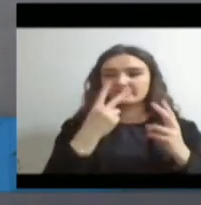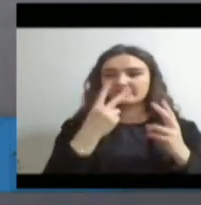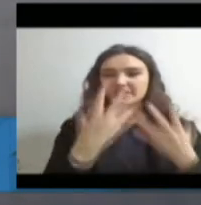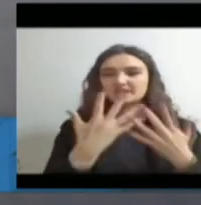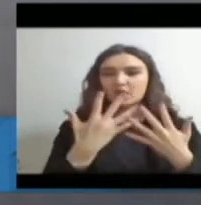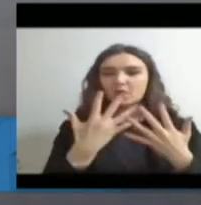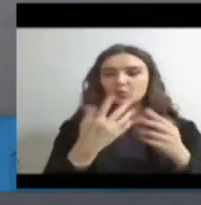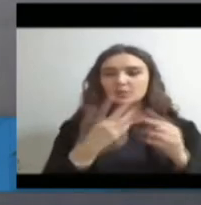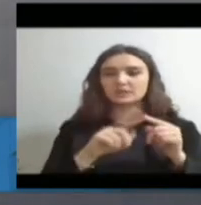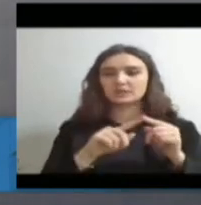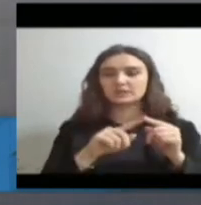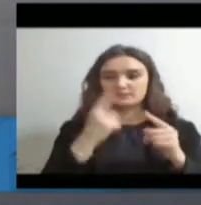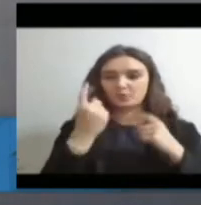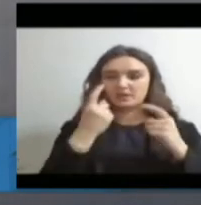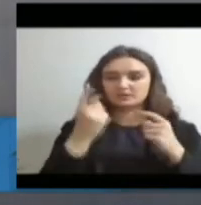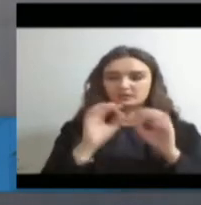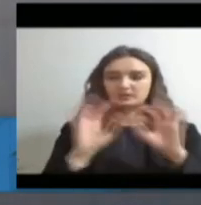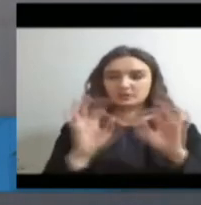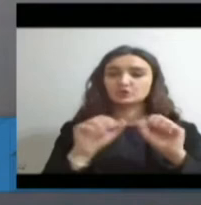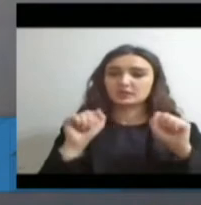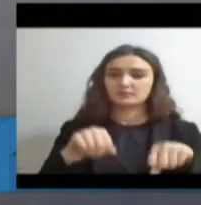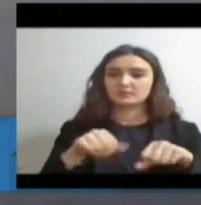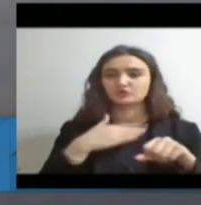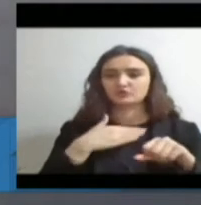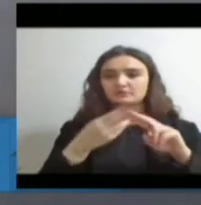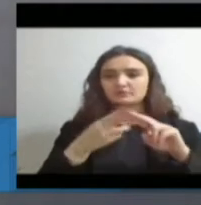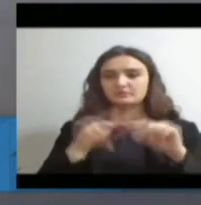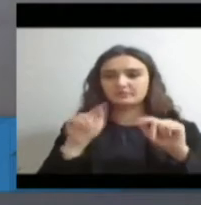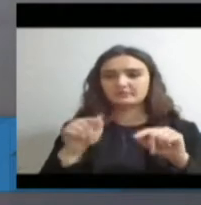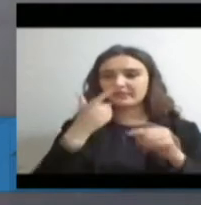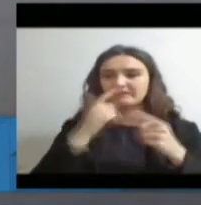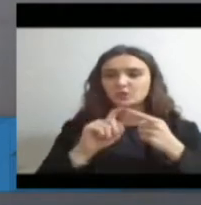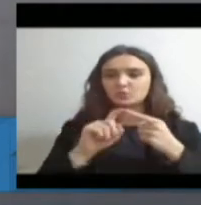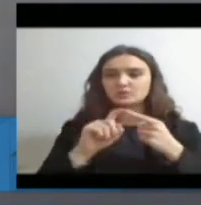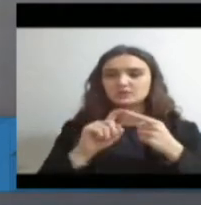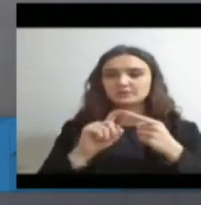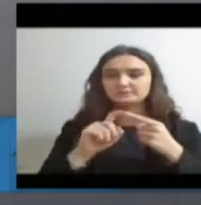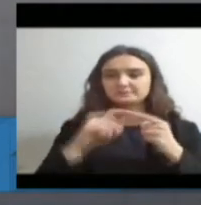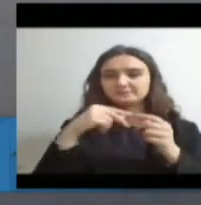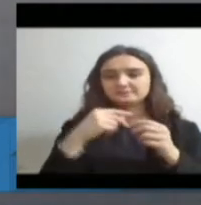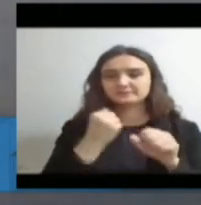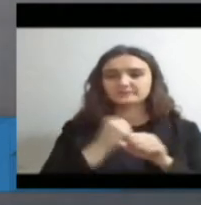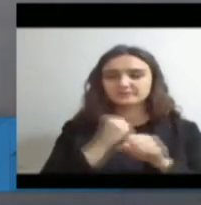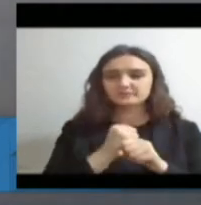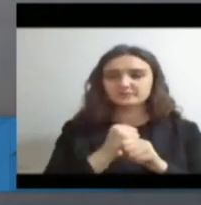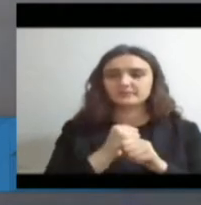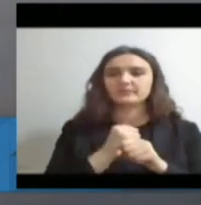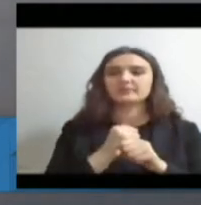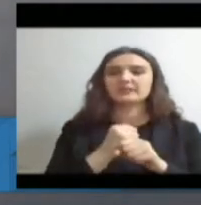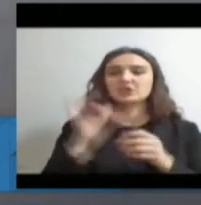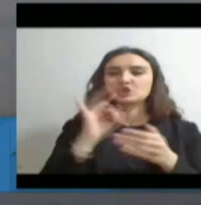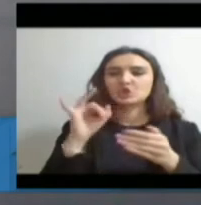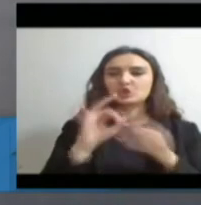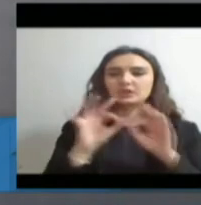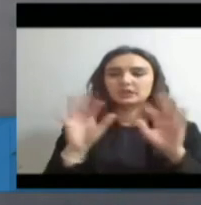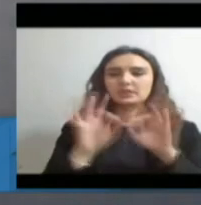მხარდაჭერით მიწოდებულ ინფორმაციაზე. ანუ შეიძლება ჩვენ ეს ვირუსი ვთქვათ გამოვსახოთ, გავაკეთოთ სოციალური ისტორია. სოციალური